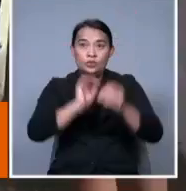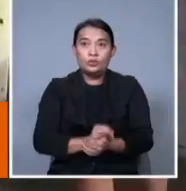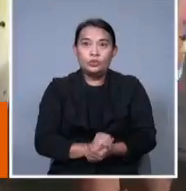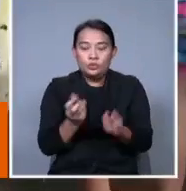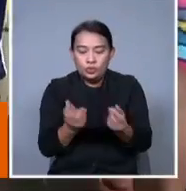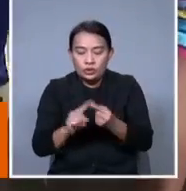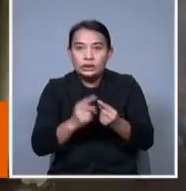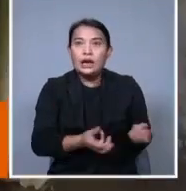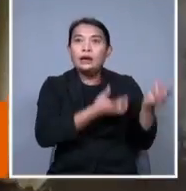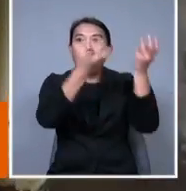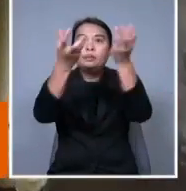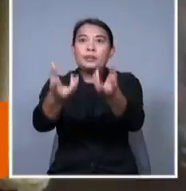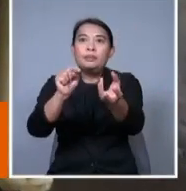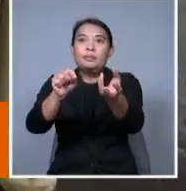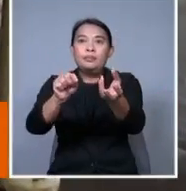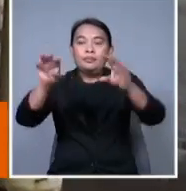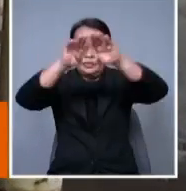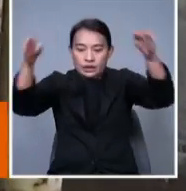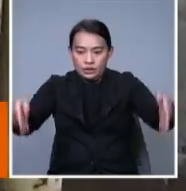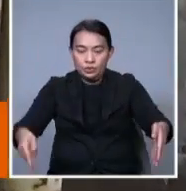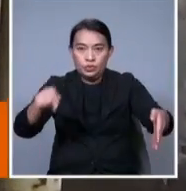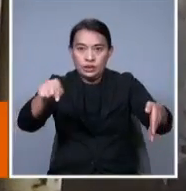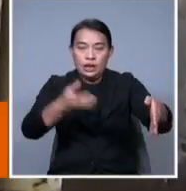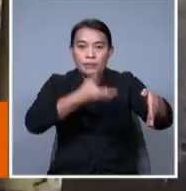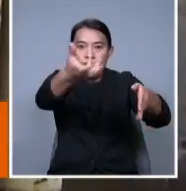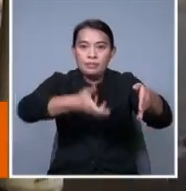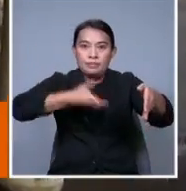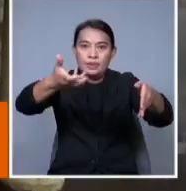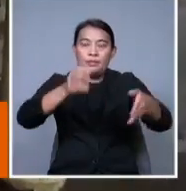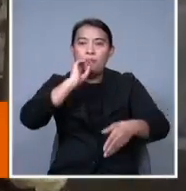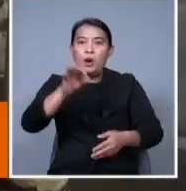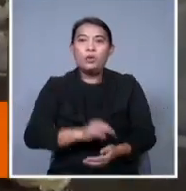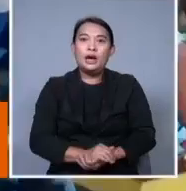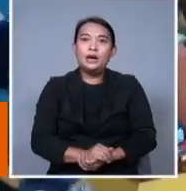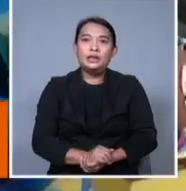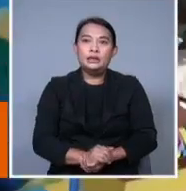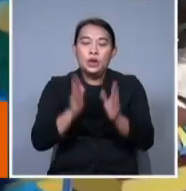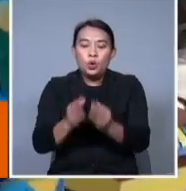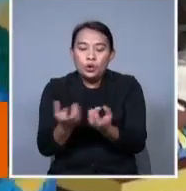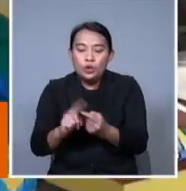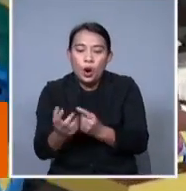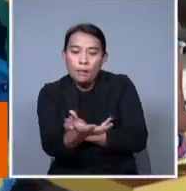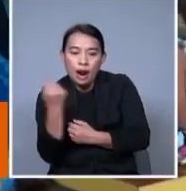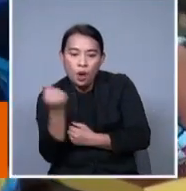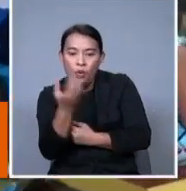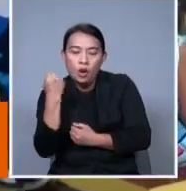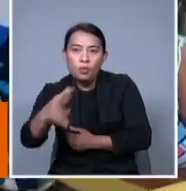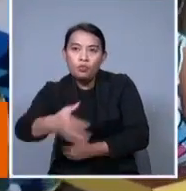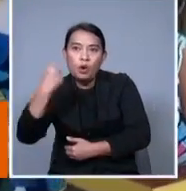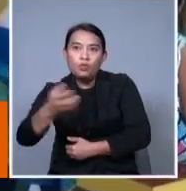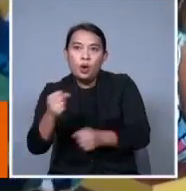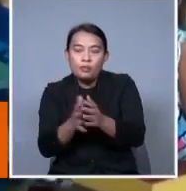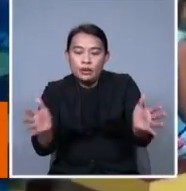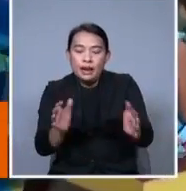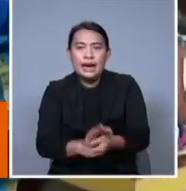อาหารต่างๆเนี่ยมาใส่ในตู้แบ่งปันสุกได้กล่าวว่าคนที่มาเอาสิ่งของไปมากเกินความจำเป็นเนี่ยนะครับ